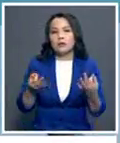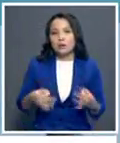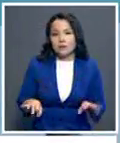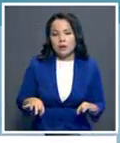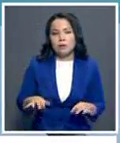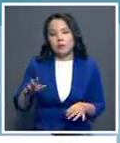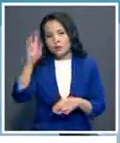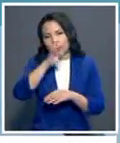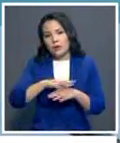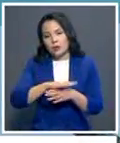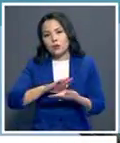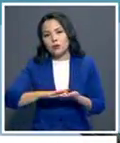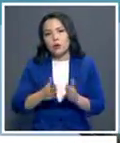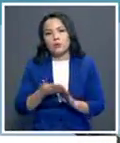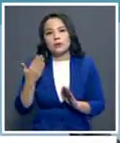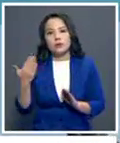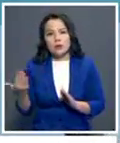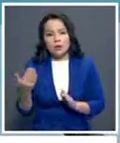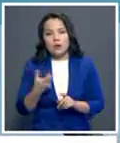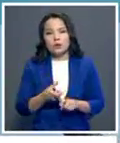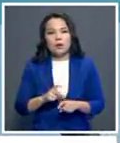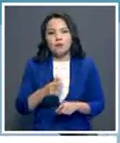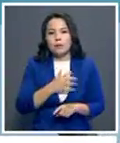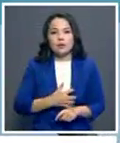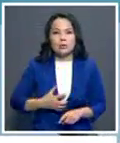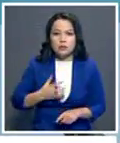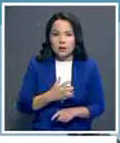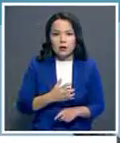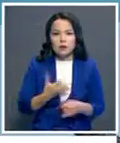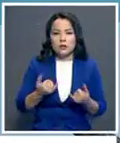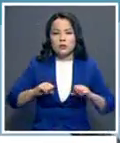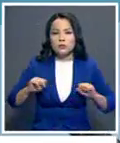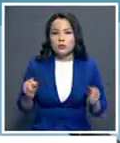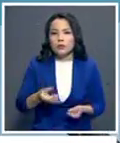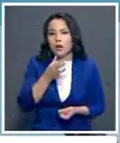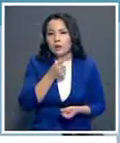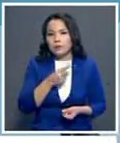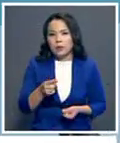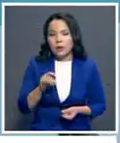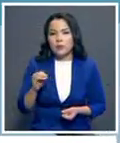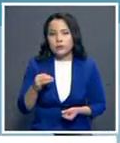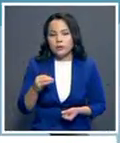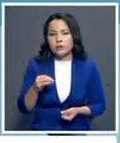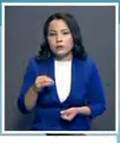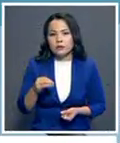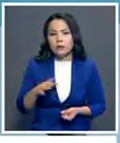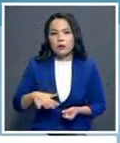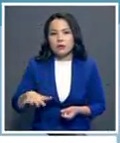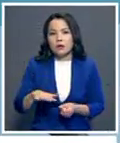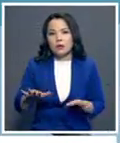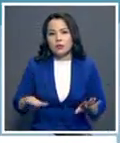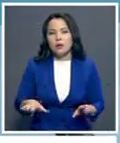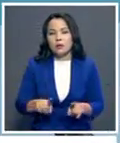тұрмысына өте маңызды нәрсе. Бүгінгі суықтың өзінде, мысалы, оңтүстікті